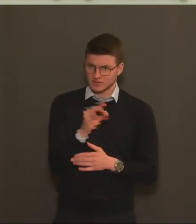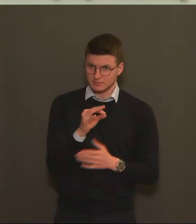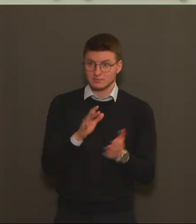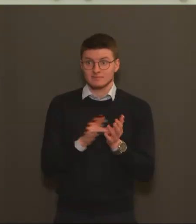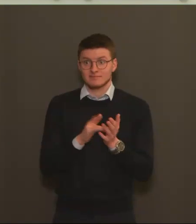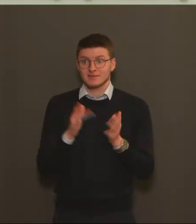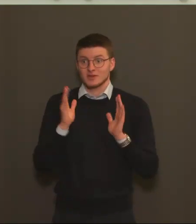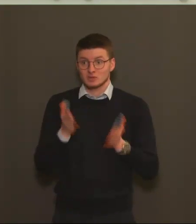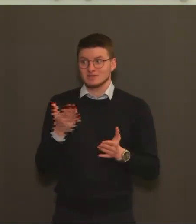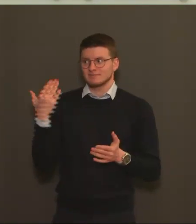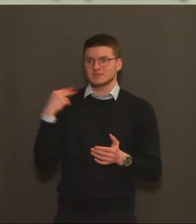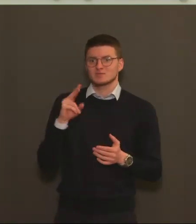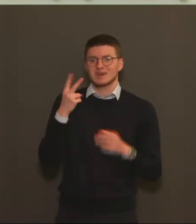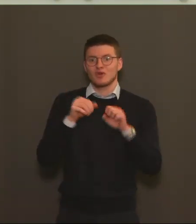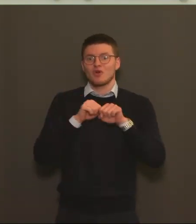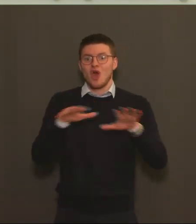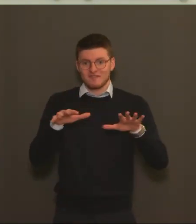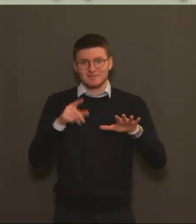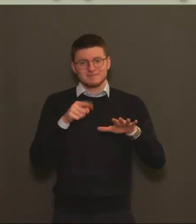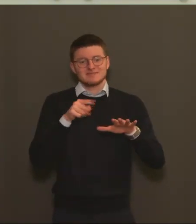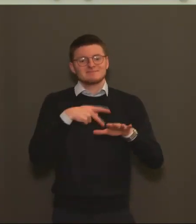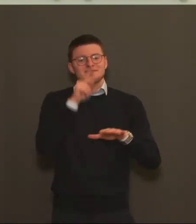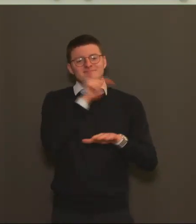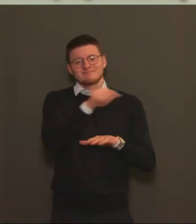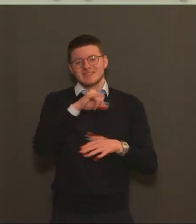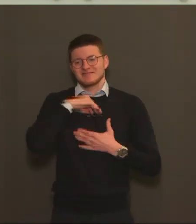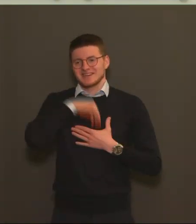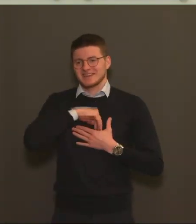het patroon dat we ook zien in de algemene bevolking.